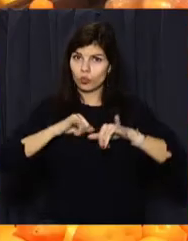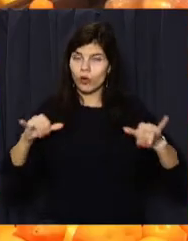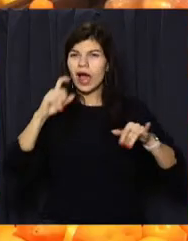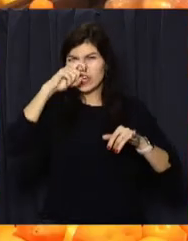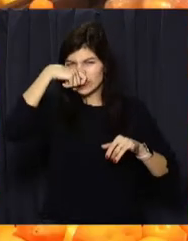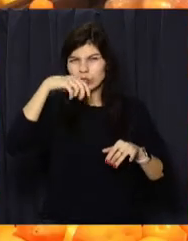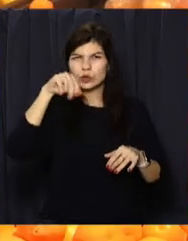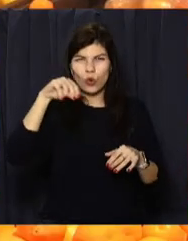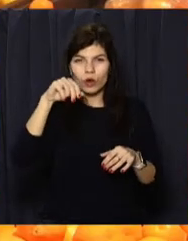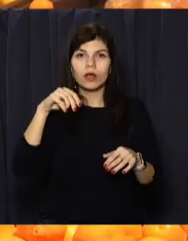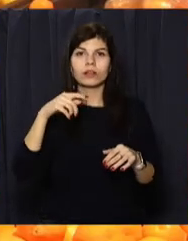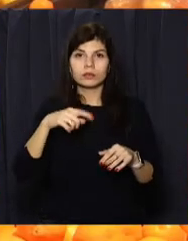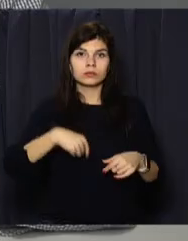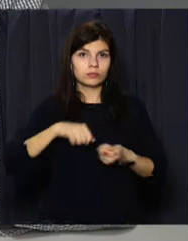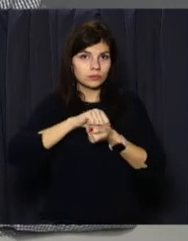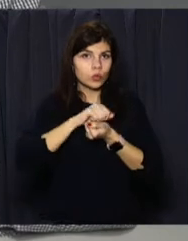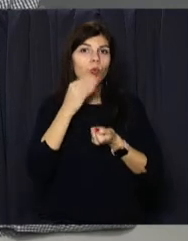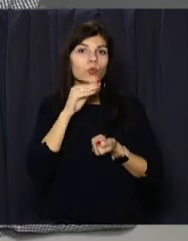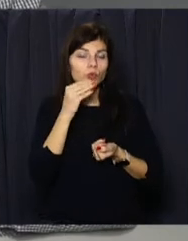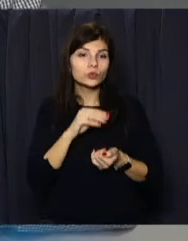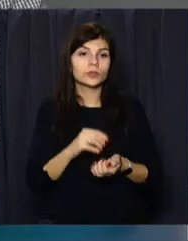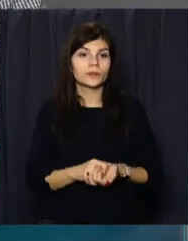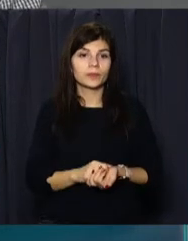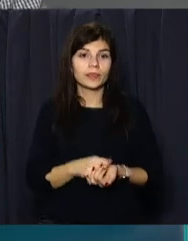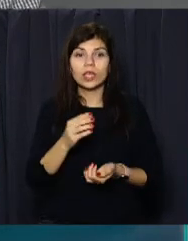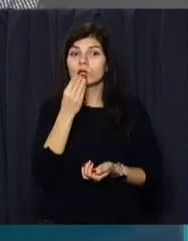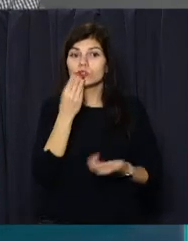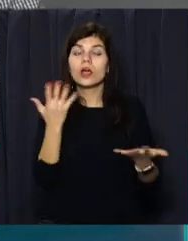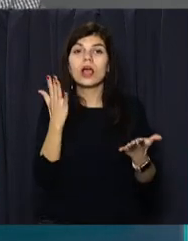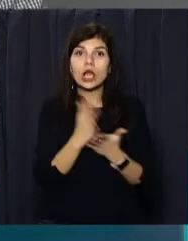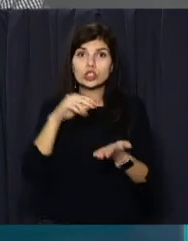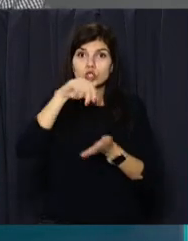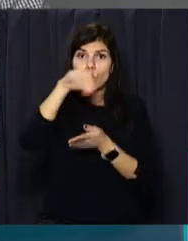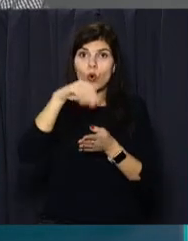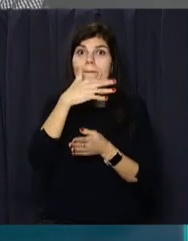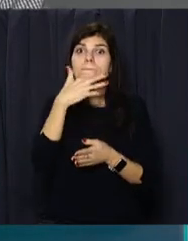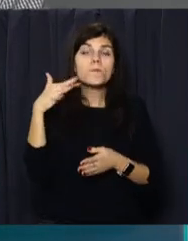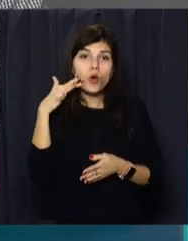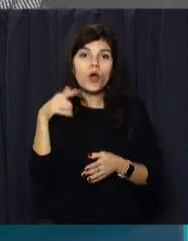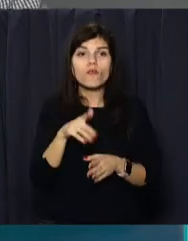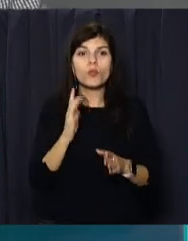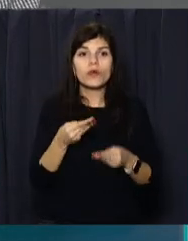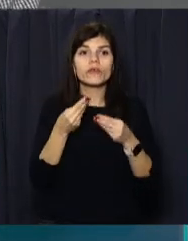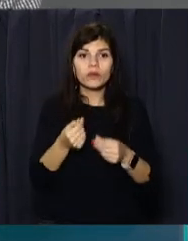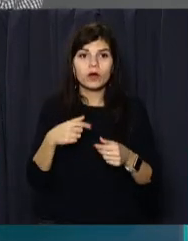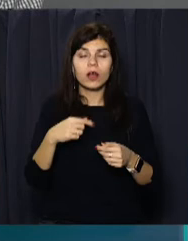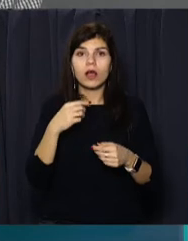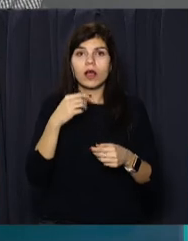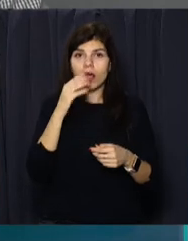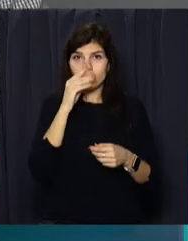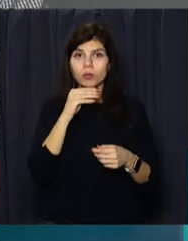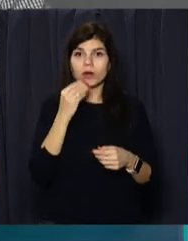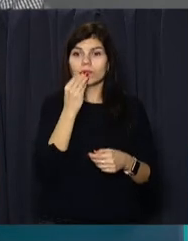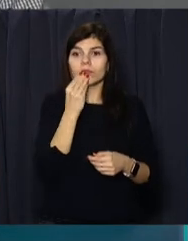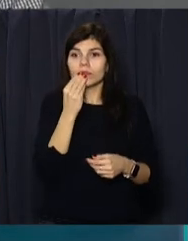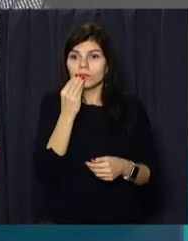гіркі навпаки покращують травлення. Їжа, яка містить багато солі, вона буде сприяти переїданню. І